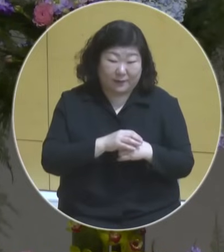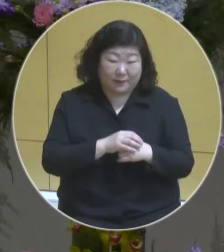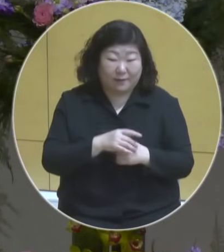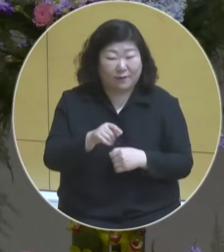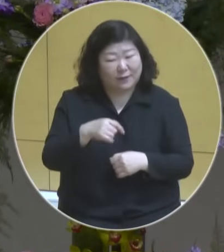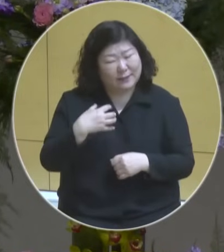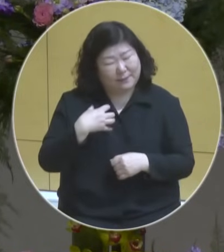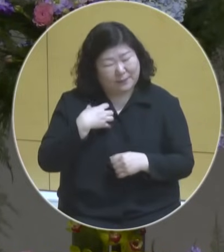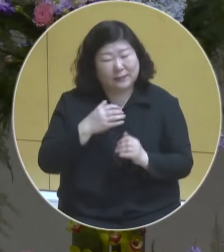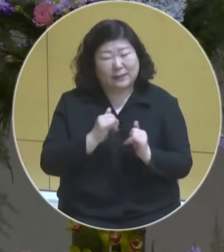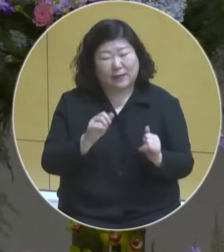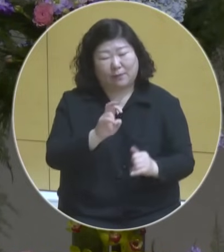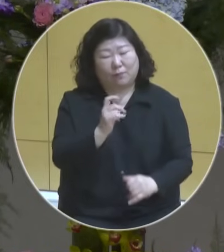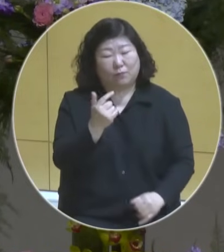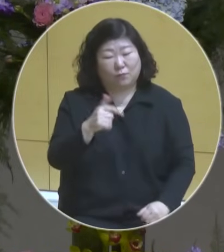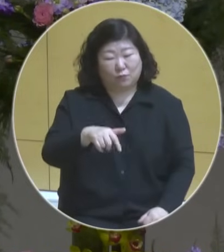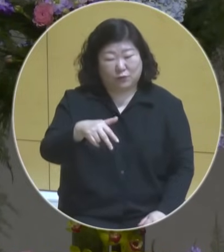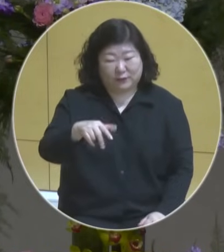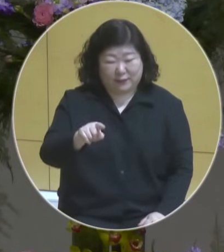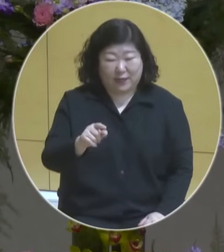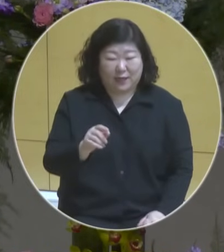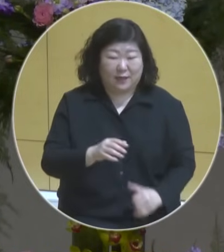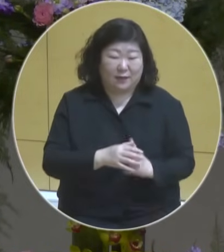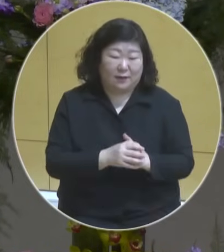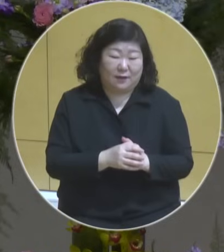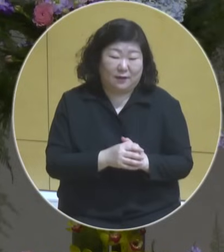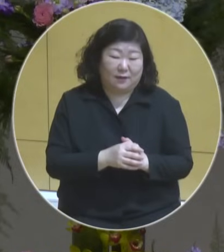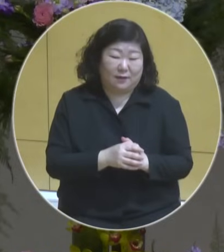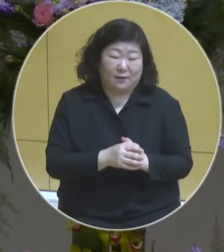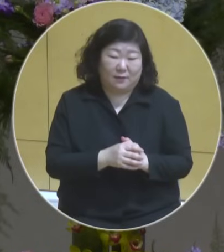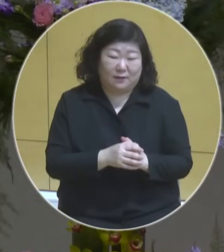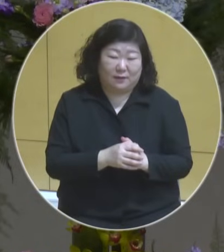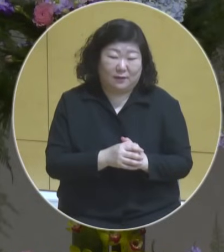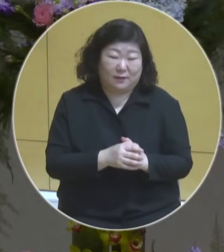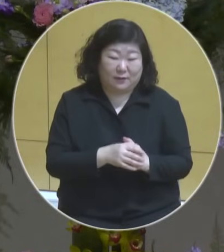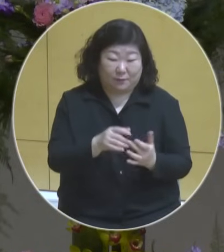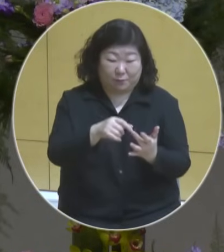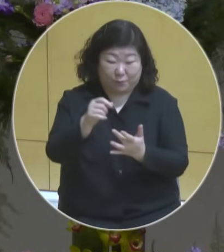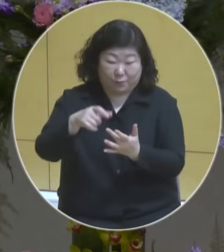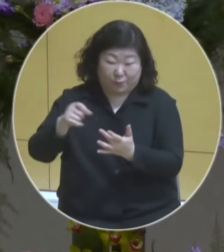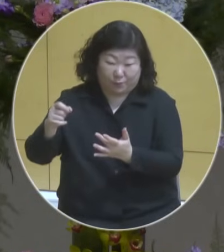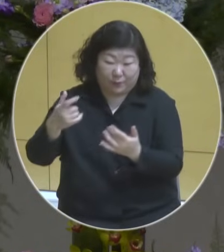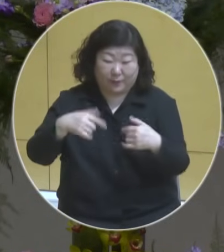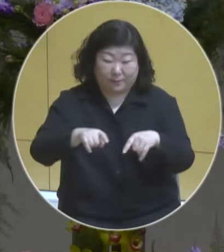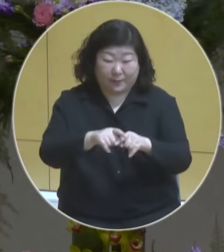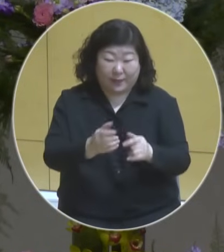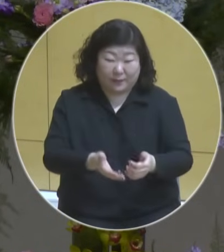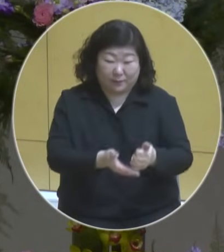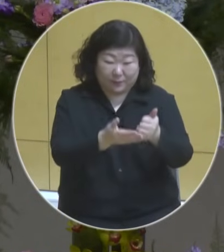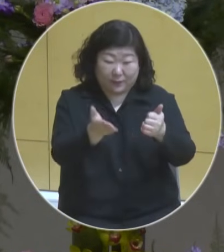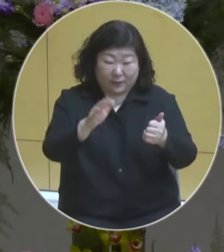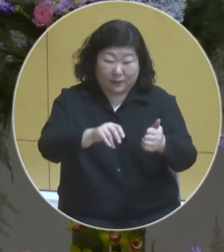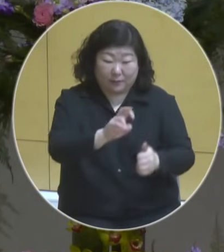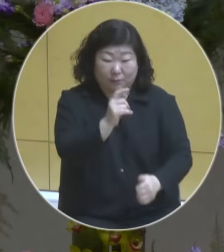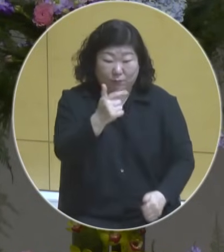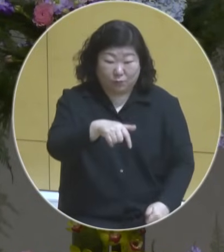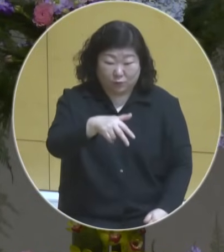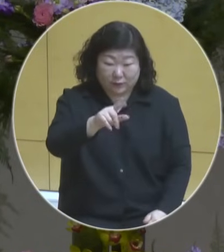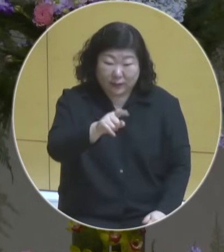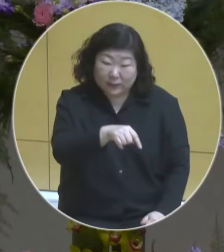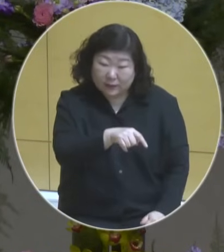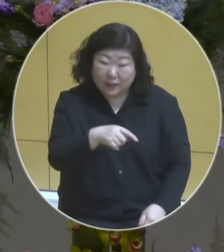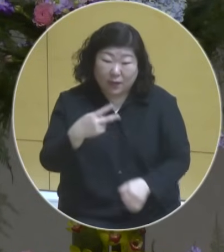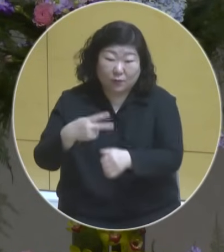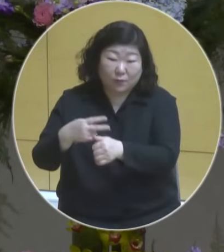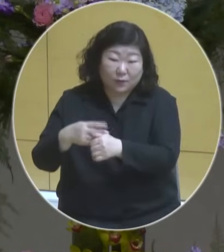있데 정말 귀한 분들이죠 목자들을 우리가 세워서 함께 섬기는데 우리 목자들은 우리 교육자들과